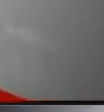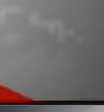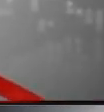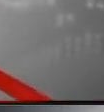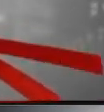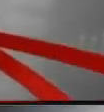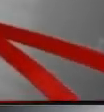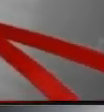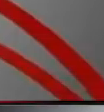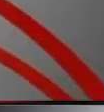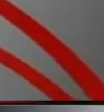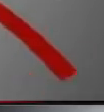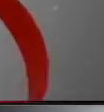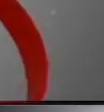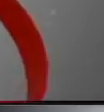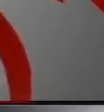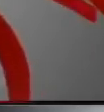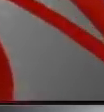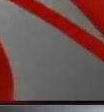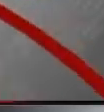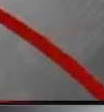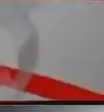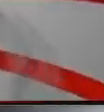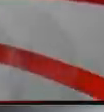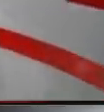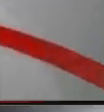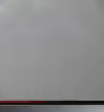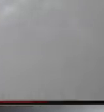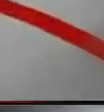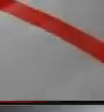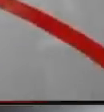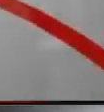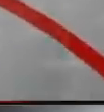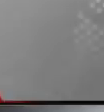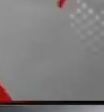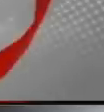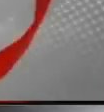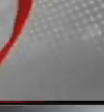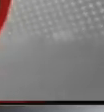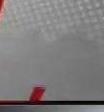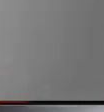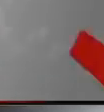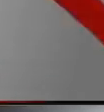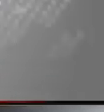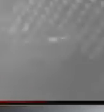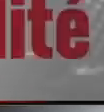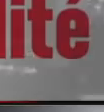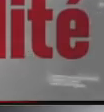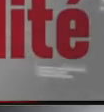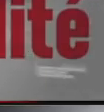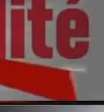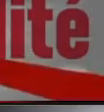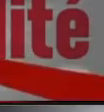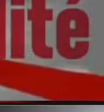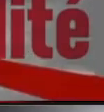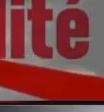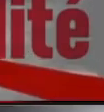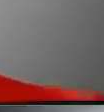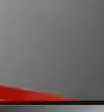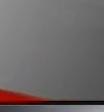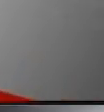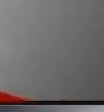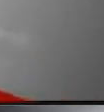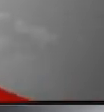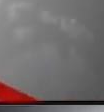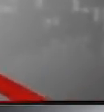et bon vidéo là, m'bra venir avec pour pita. Ouais vidéo ça, préparez pour tendre vidéo ça. Et